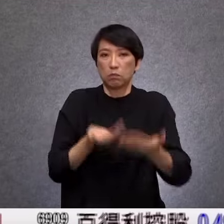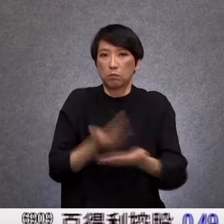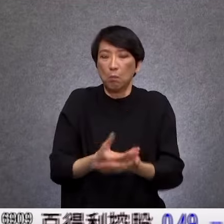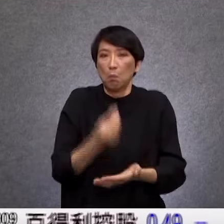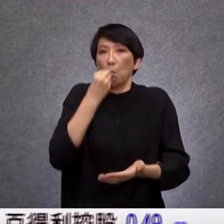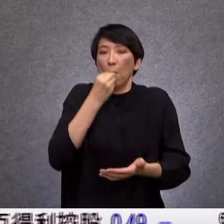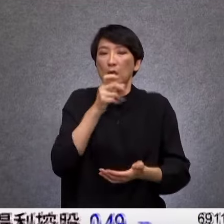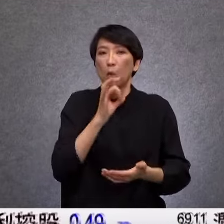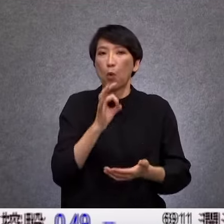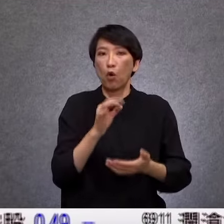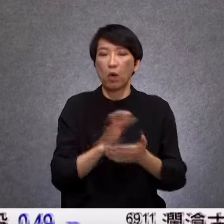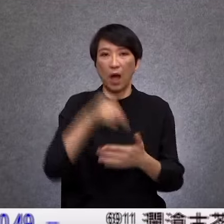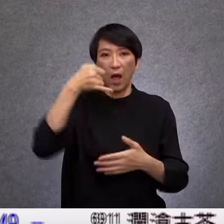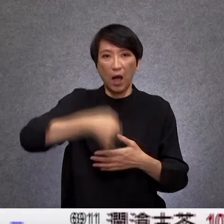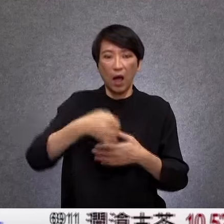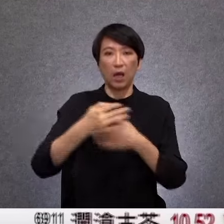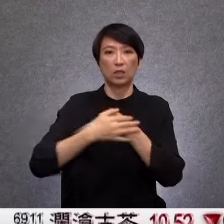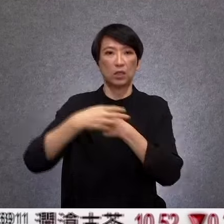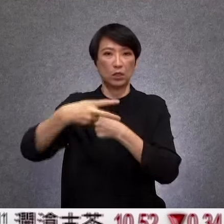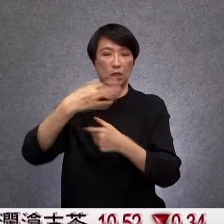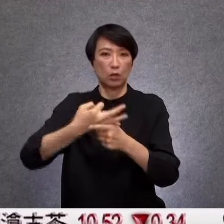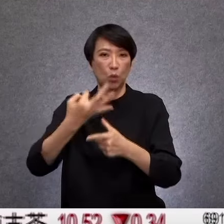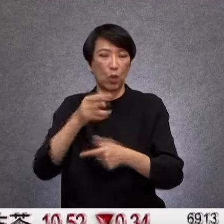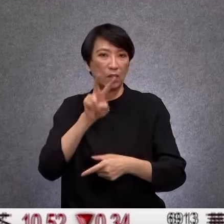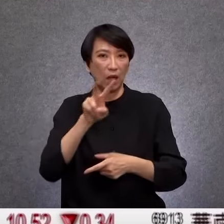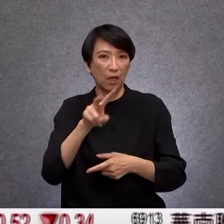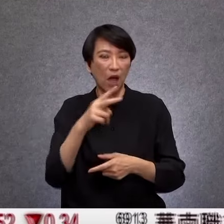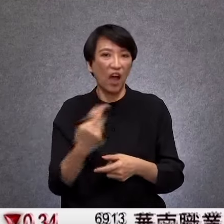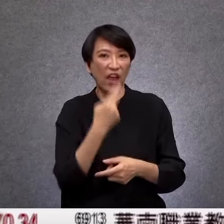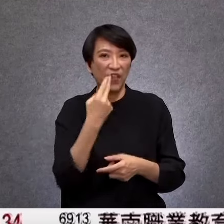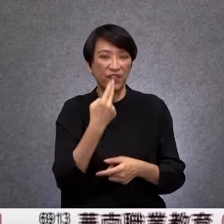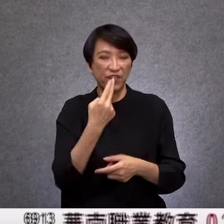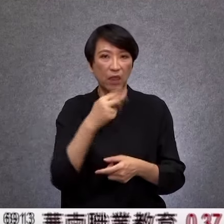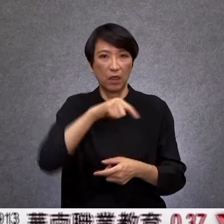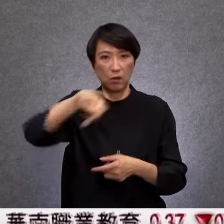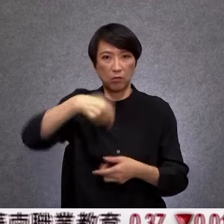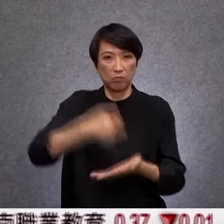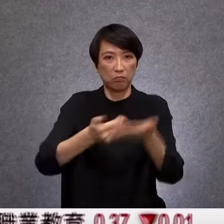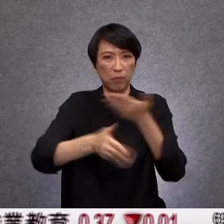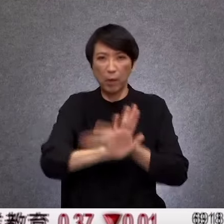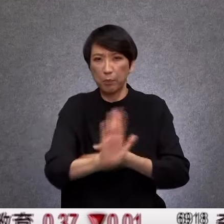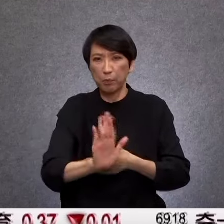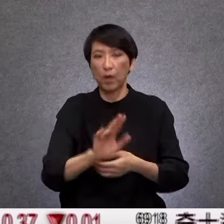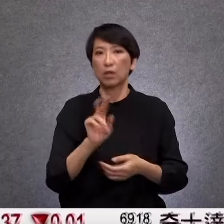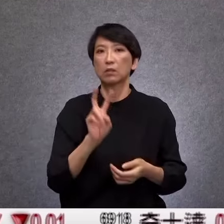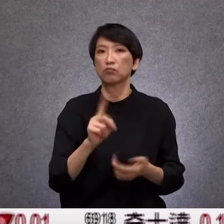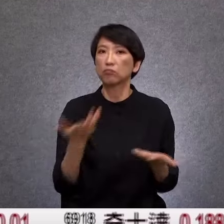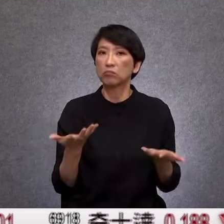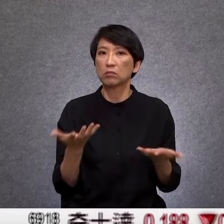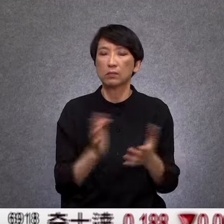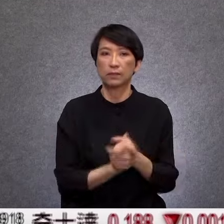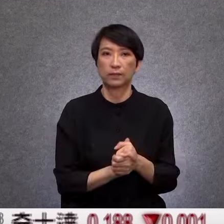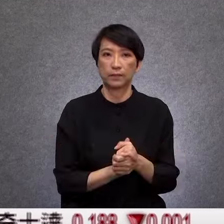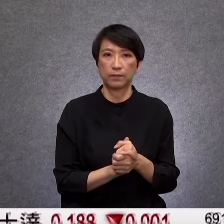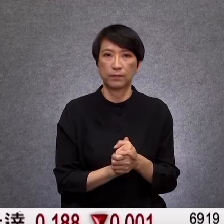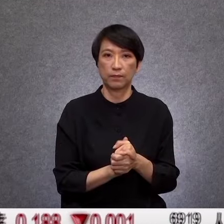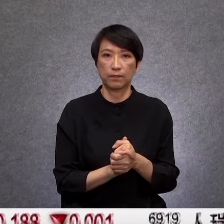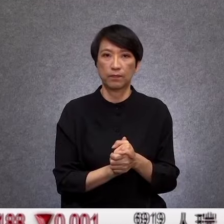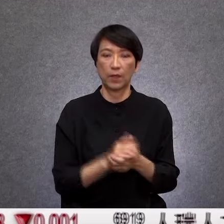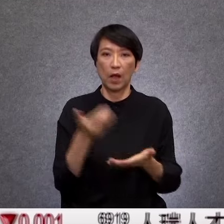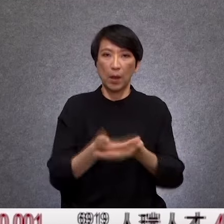大翻啲未咧？同埋嚟緊嗰個下個季度，需唔需要再觀望個市場嘅氣氛，唔再推地住咧？